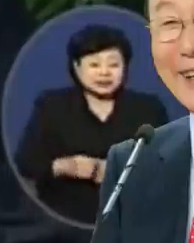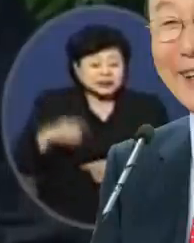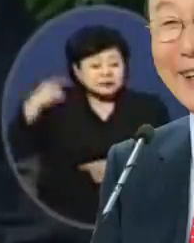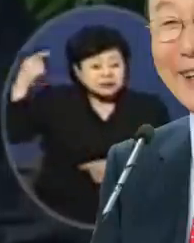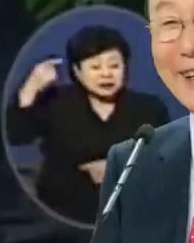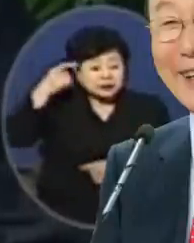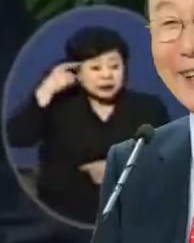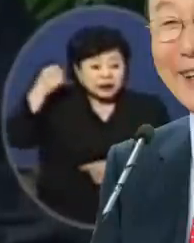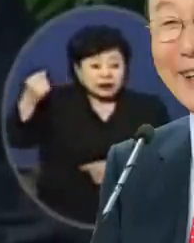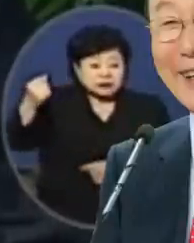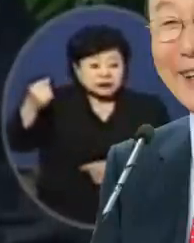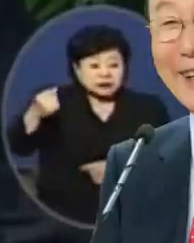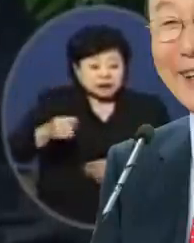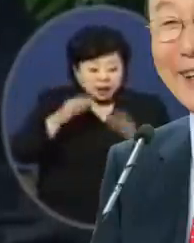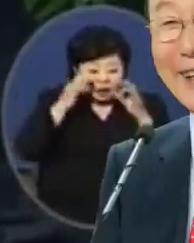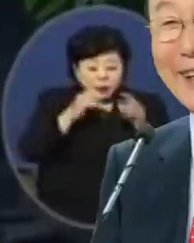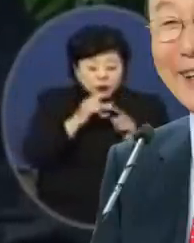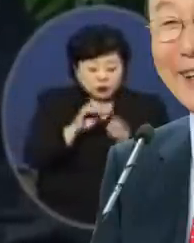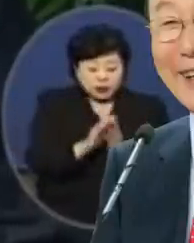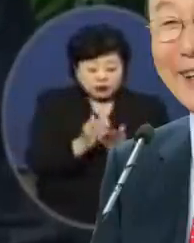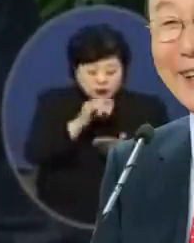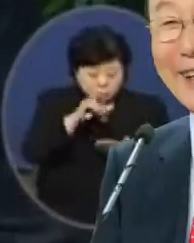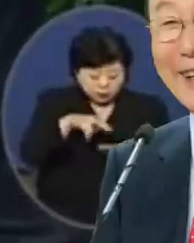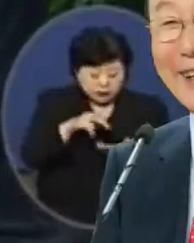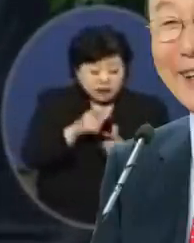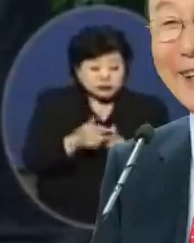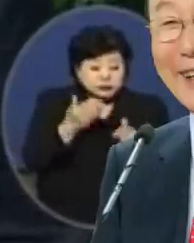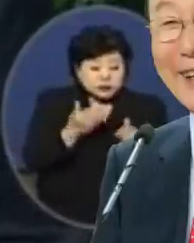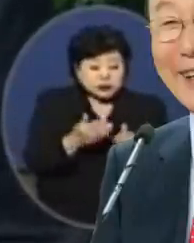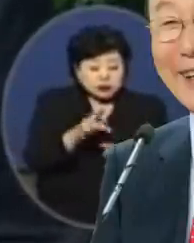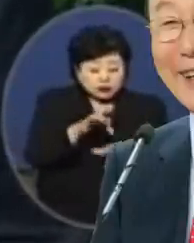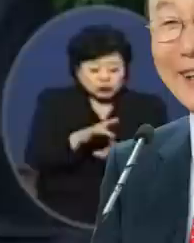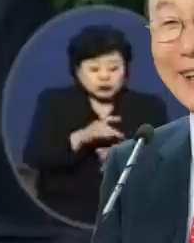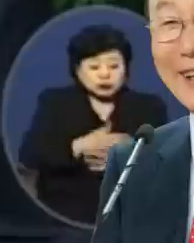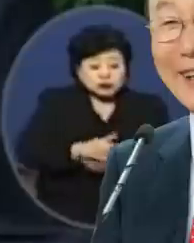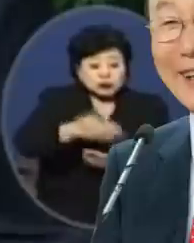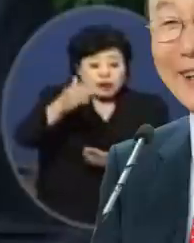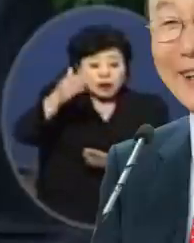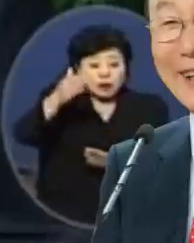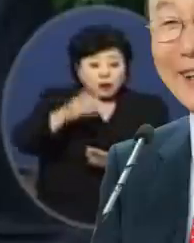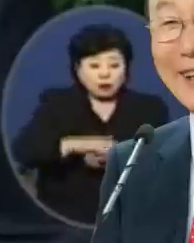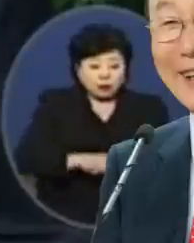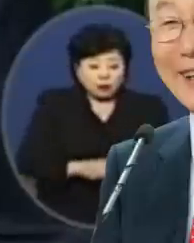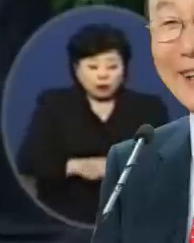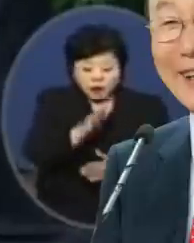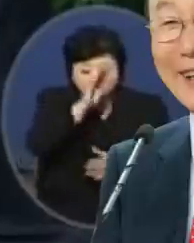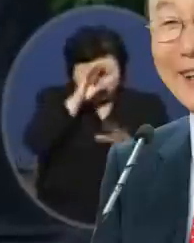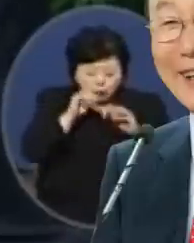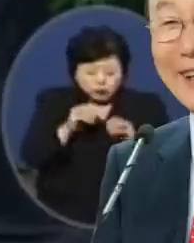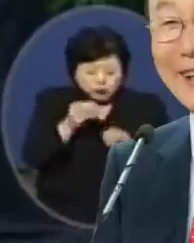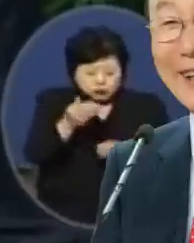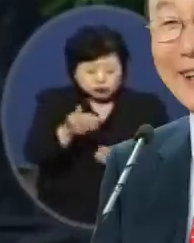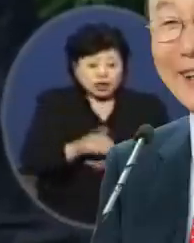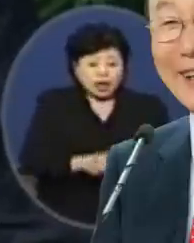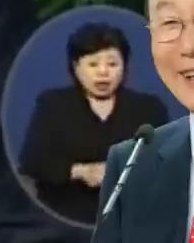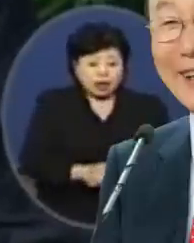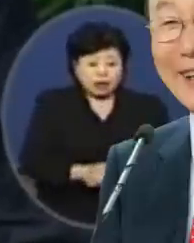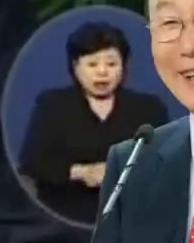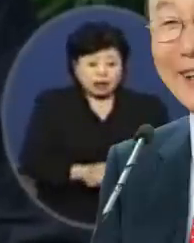생각했습니다. 내가 본 성경에는 예수님께서 귀신도 쫓아내고 병든 자도 그 자리에서